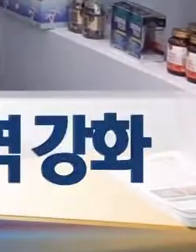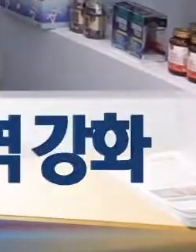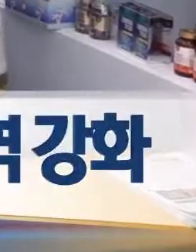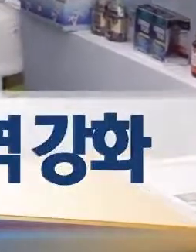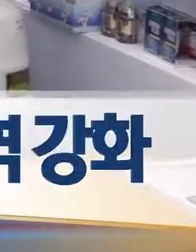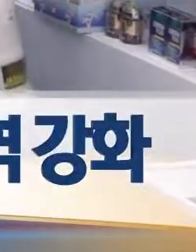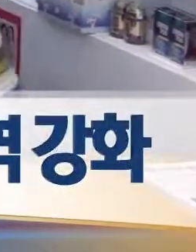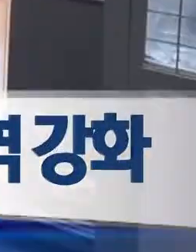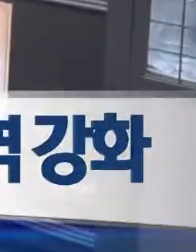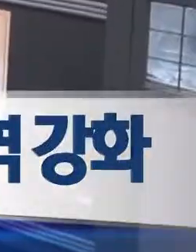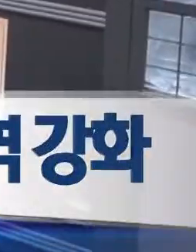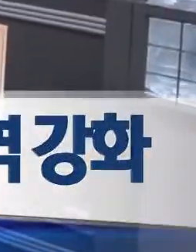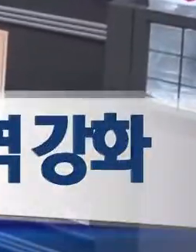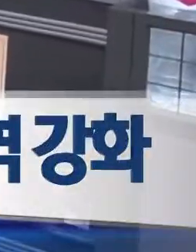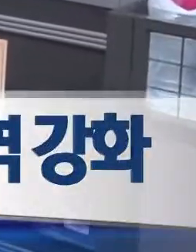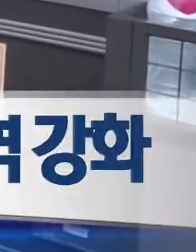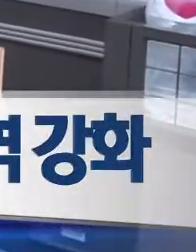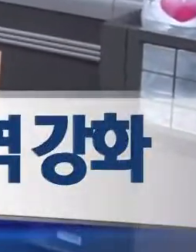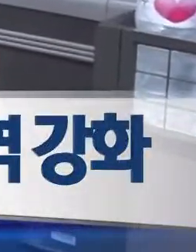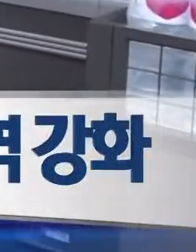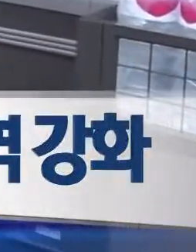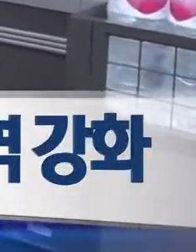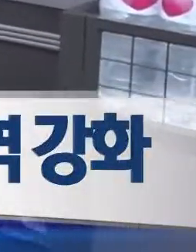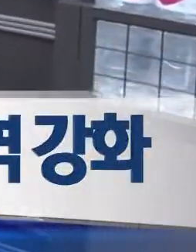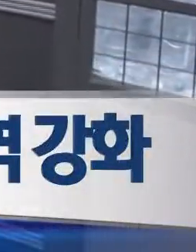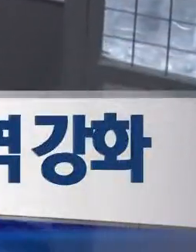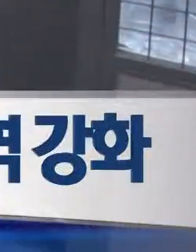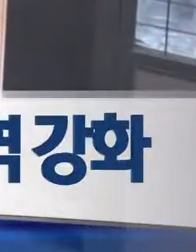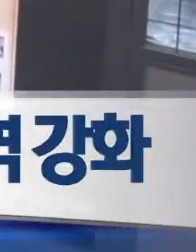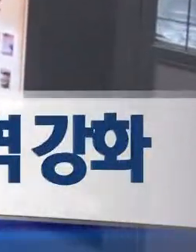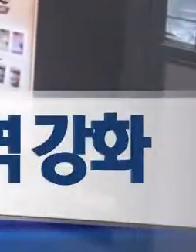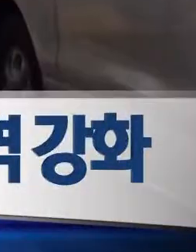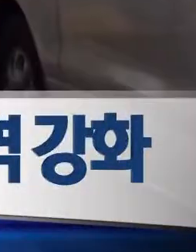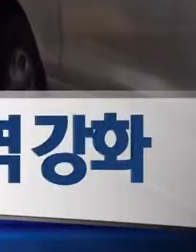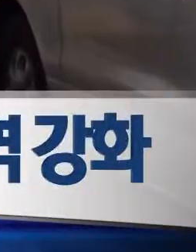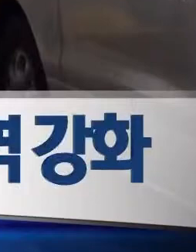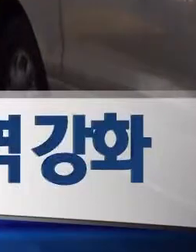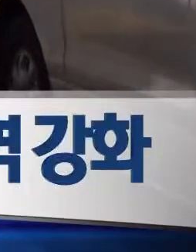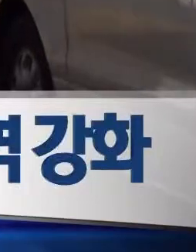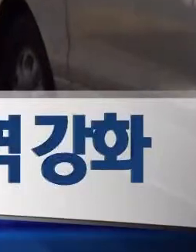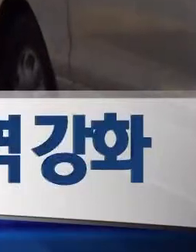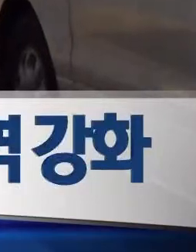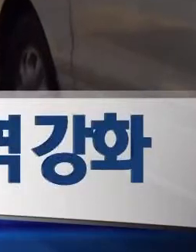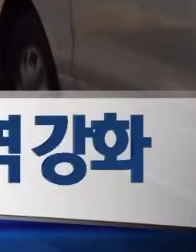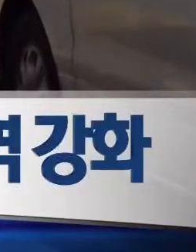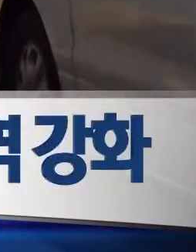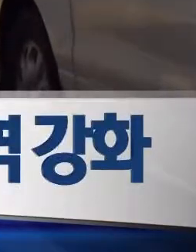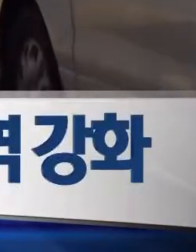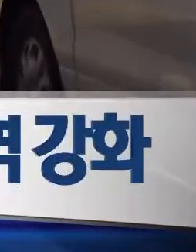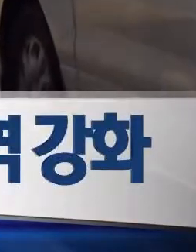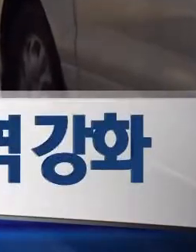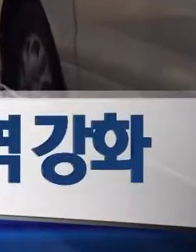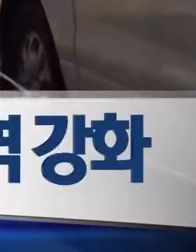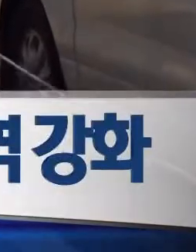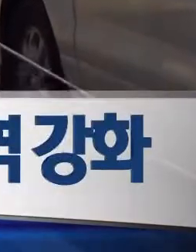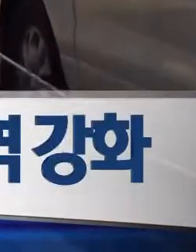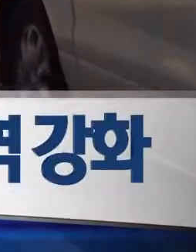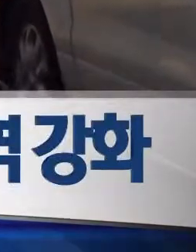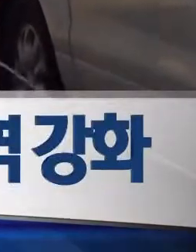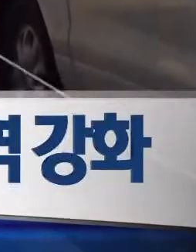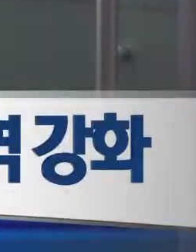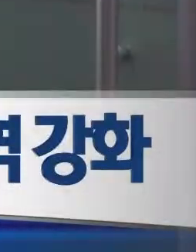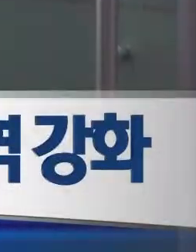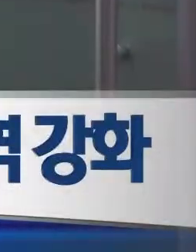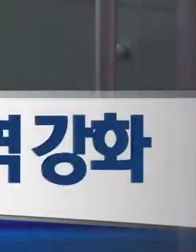두 번째 확진자가 한 달여 만에 중랑구에 발생함에 따라 그동안 적극적으로 실시했던 방역 활동을 더욱 강화하고